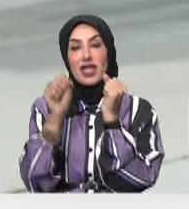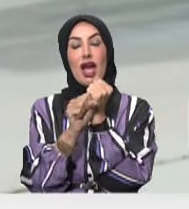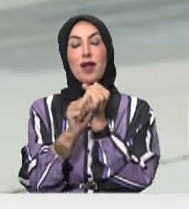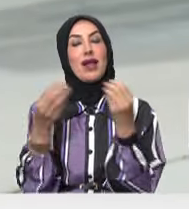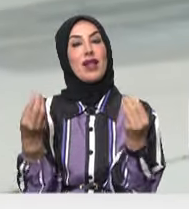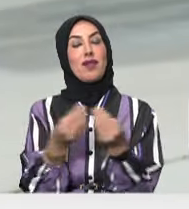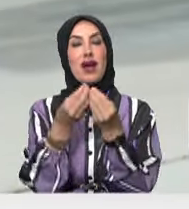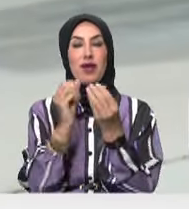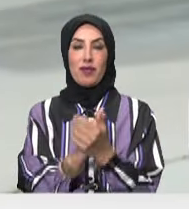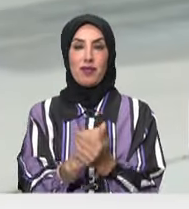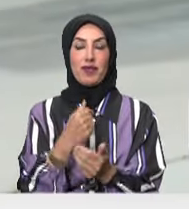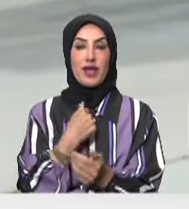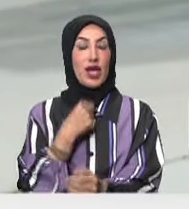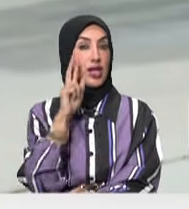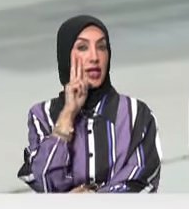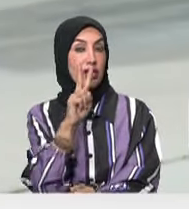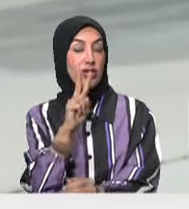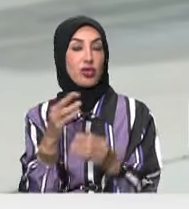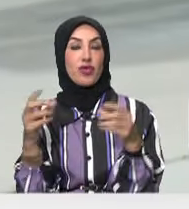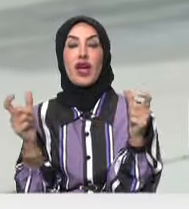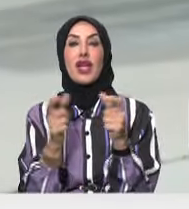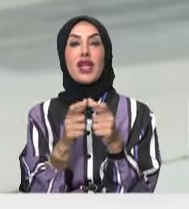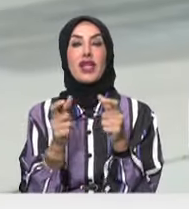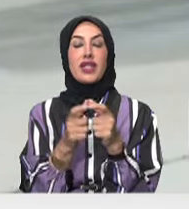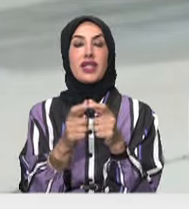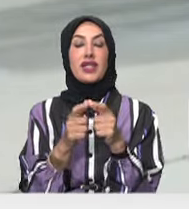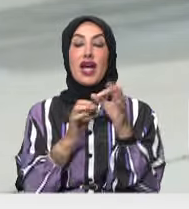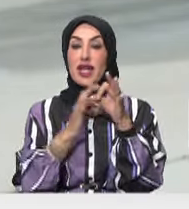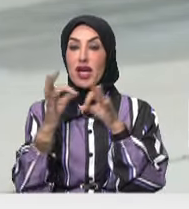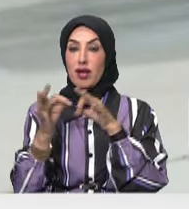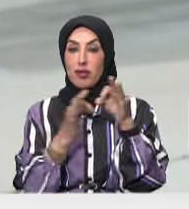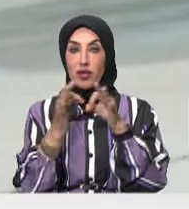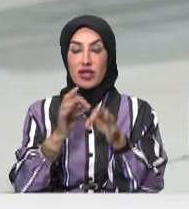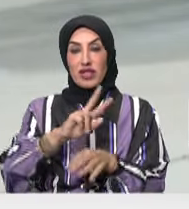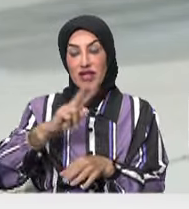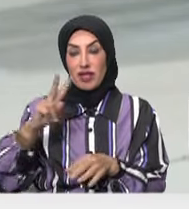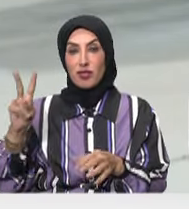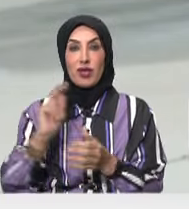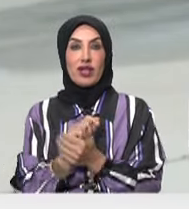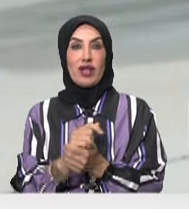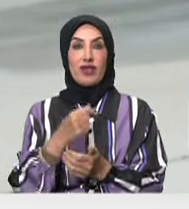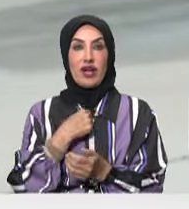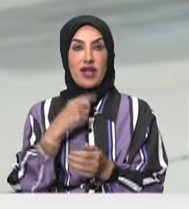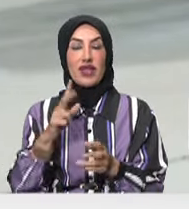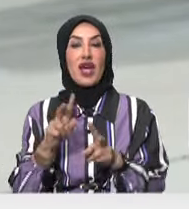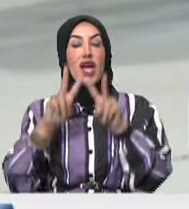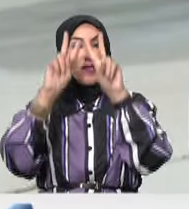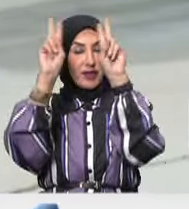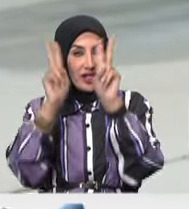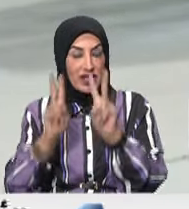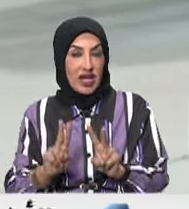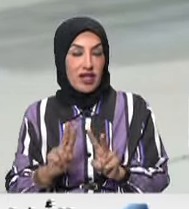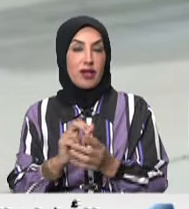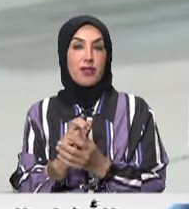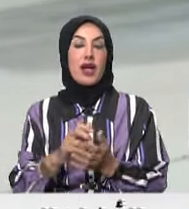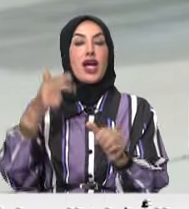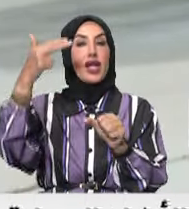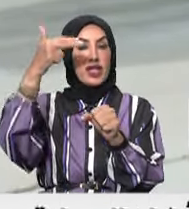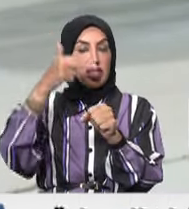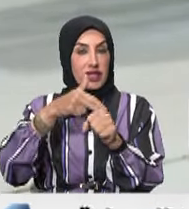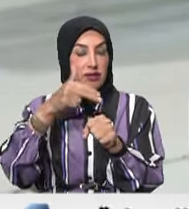دورنا يندرج تحت الاداره الفنيه كمهندس بمختلف الاقسام سواء عندك قسم الكهرباء البنزين